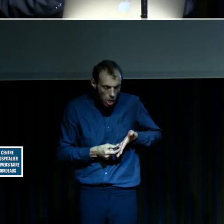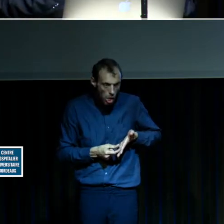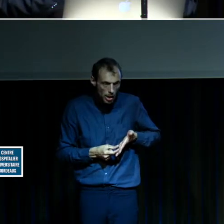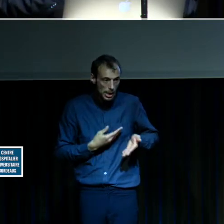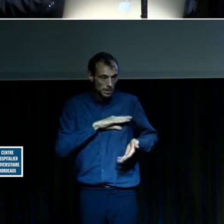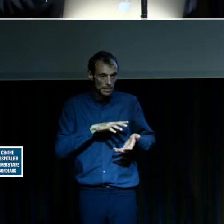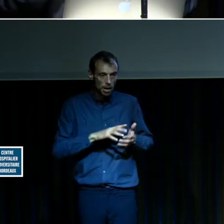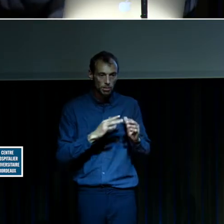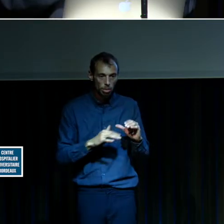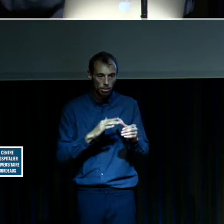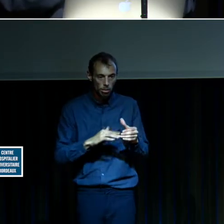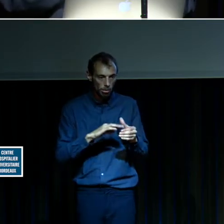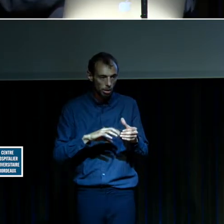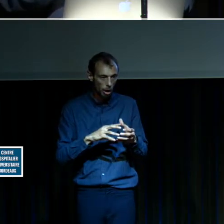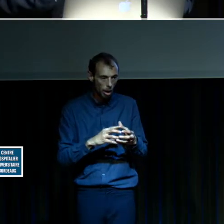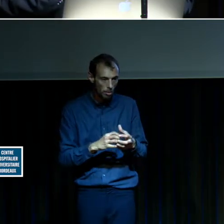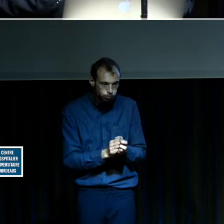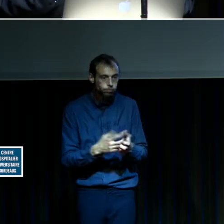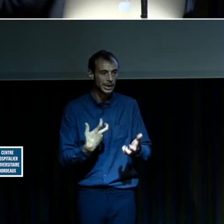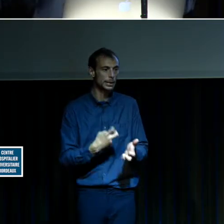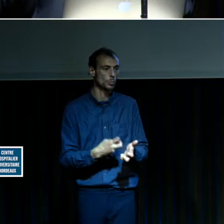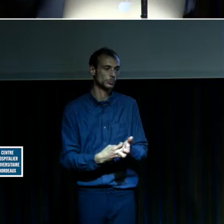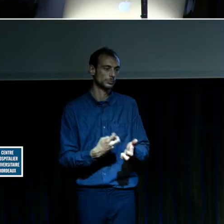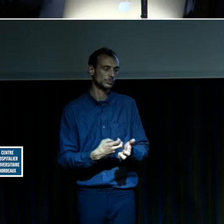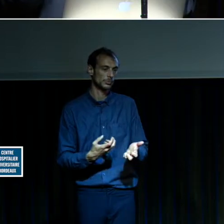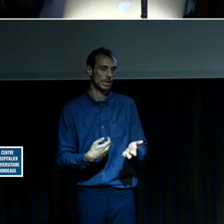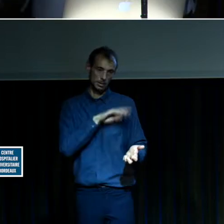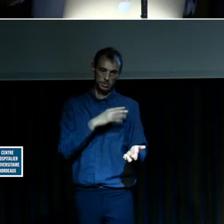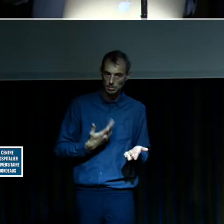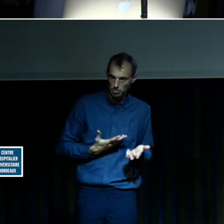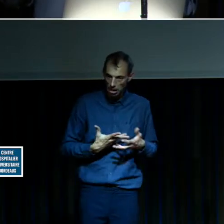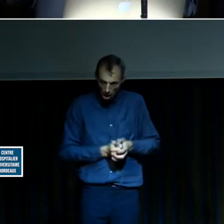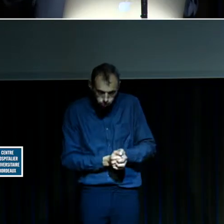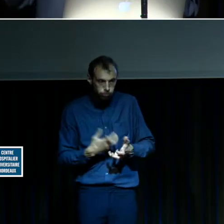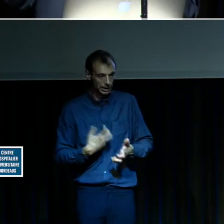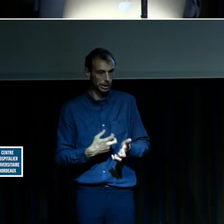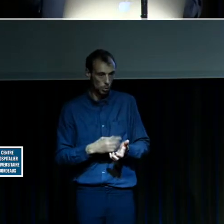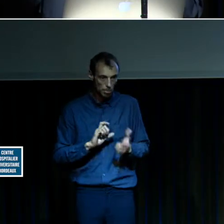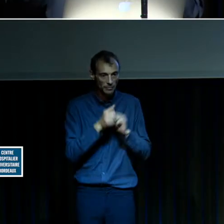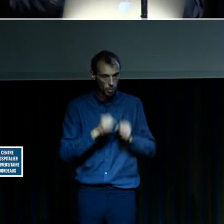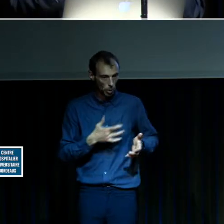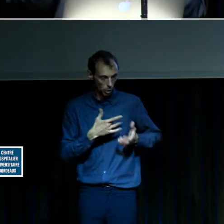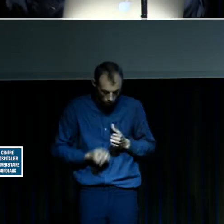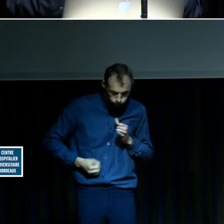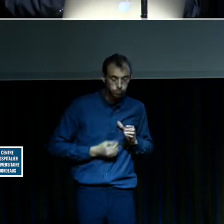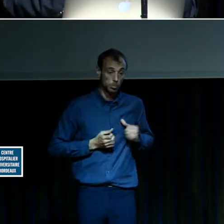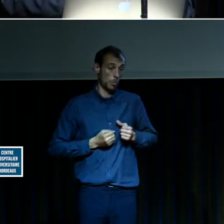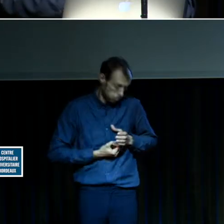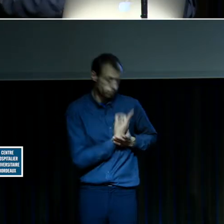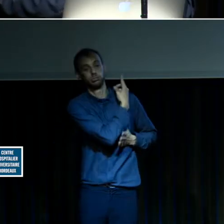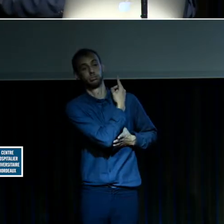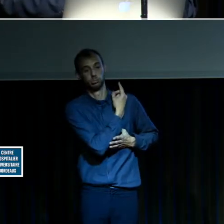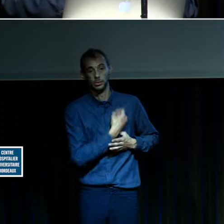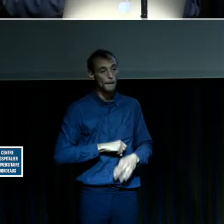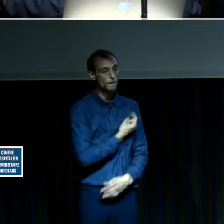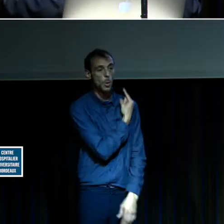caillots. Ce caillot fabriqué dans le cœur à cause de l'arythmie peut ensuite partir dans la circulation, monter à la tête et boucher une artère et donner un accident